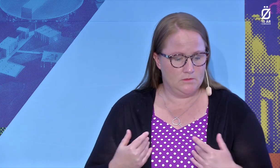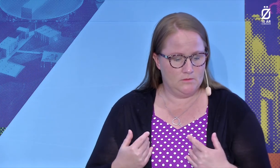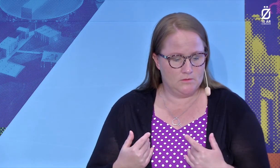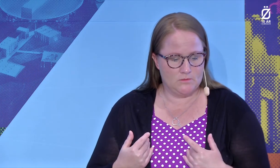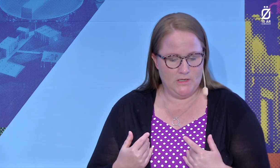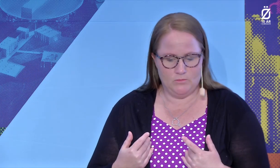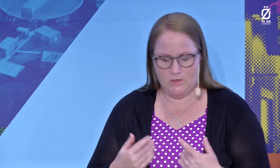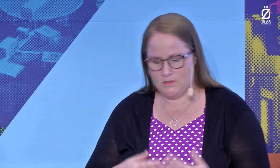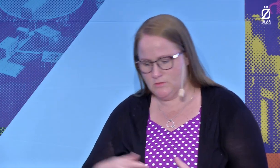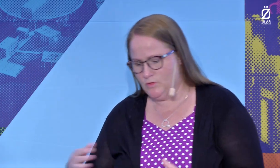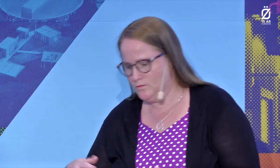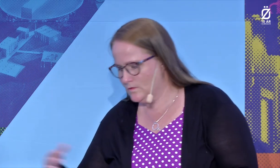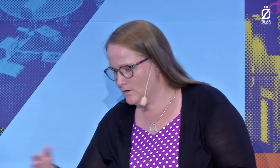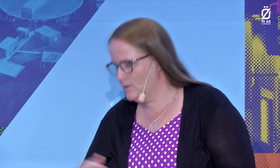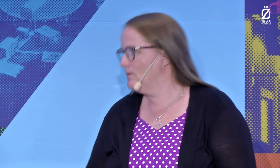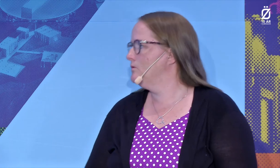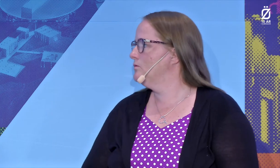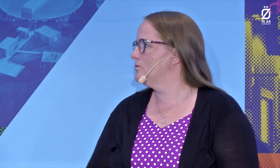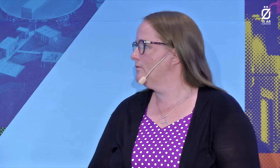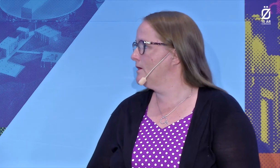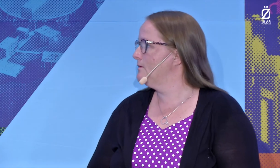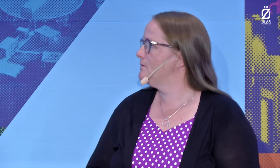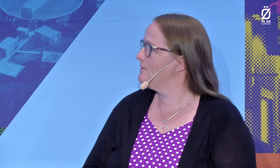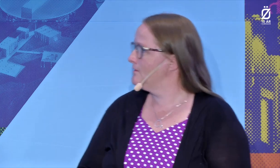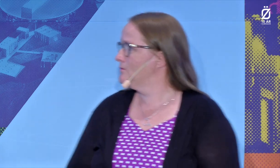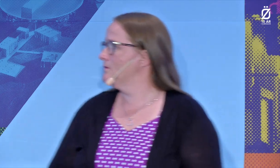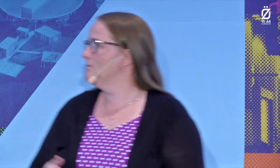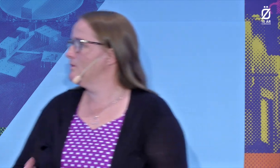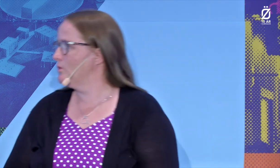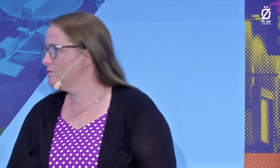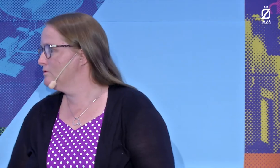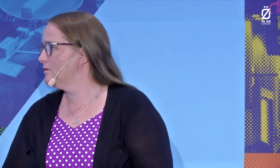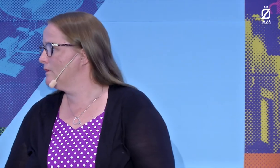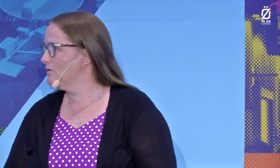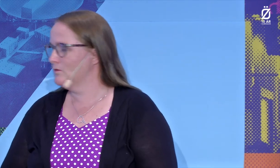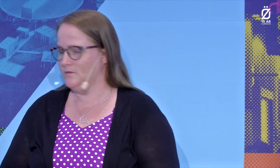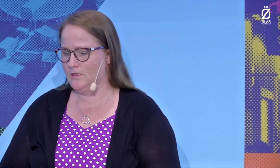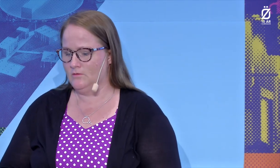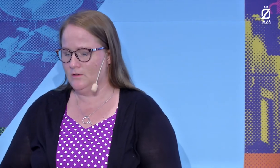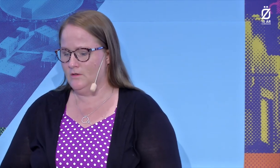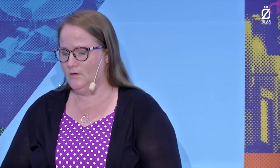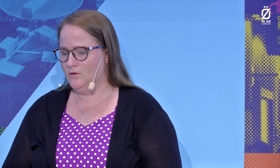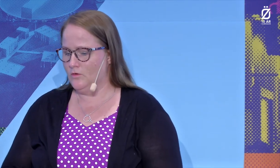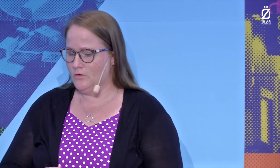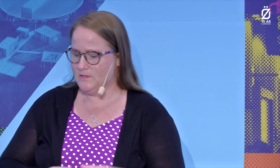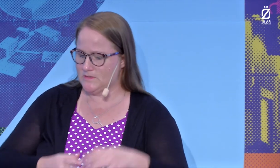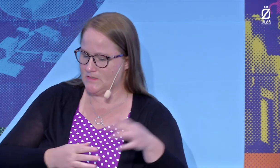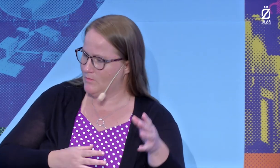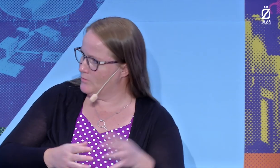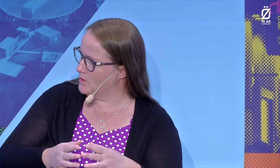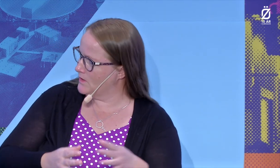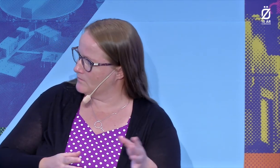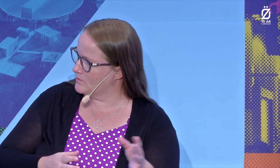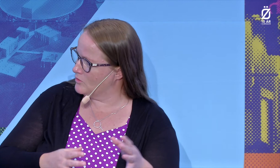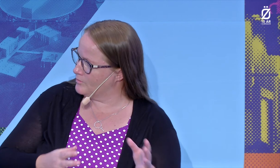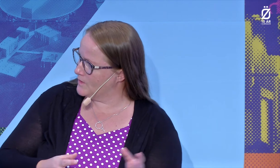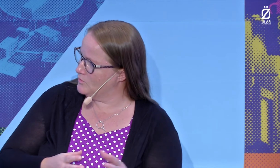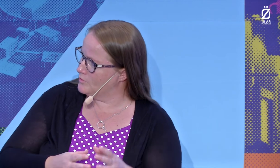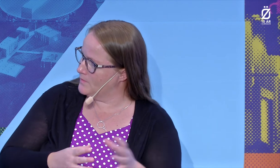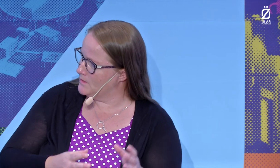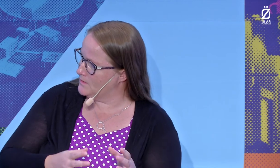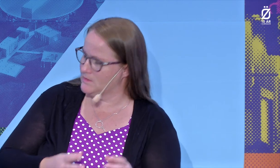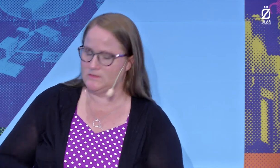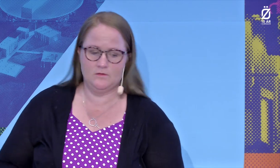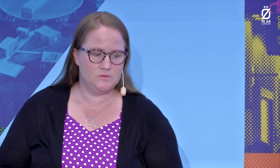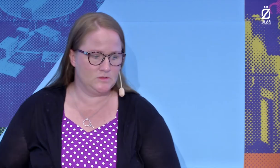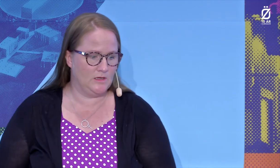där jag som medborgare kanske byter utövare. Och så är det en privat utövare jag går till kanske. Då har de inte samma möjligheter att koppla